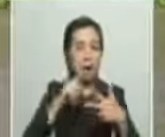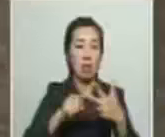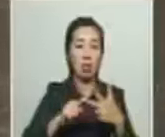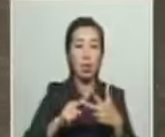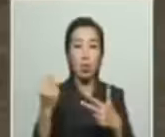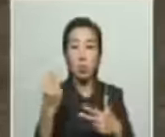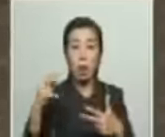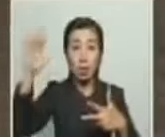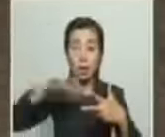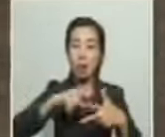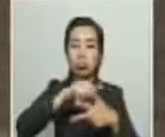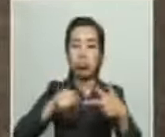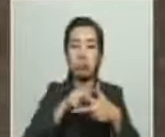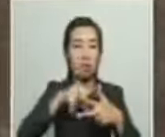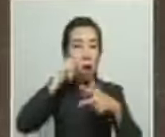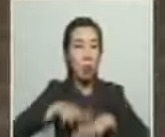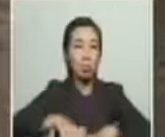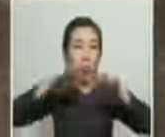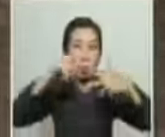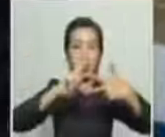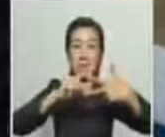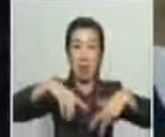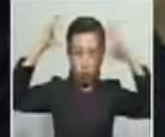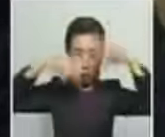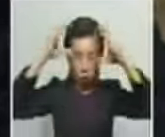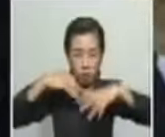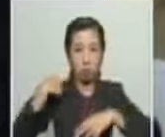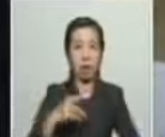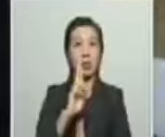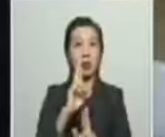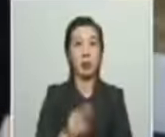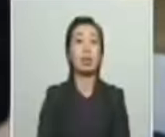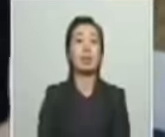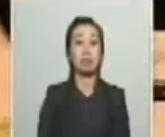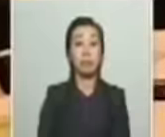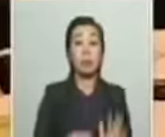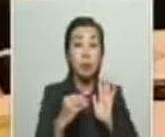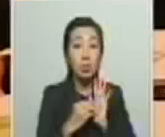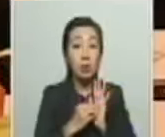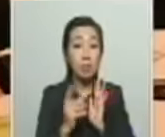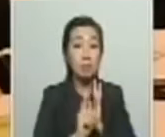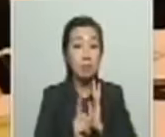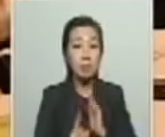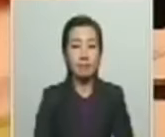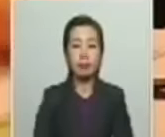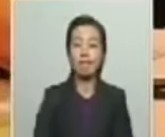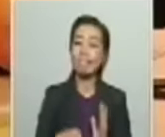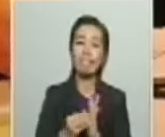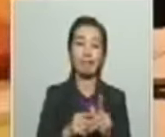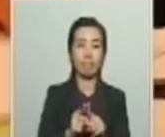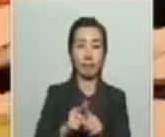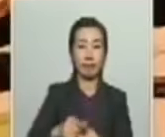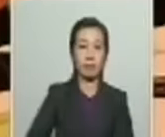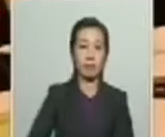มาด้วยค่ะก็ทำให้น้ำท่วมนะคะต้องเฝ้าระวังนะคะ กรุงเทพมหานครเป็นไงบ้างคุณรัชนี ก็ยืนยันค่ะทั้งผู้อำ